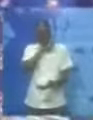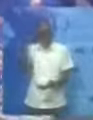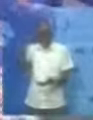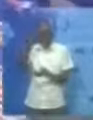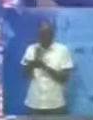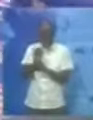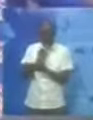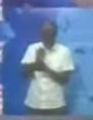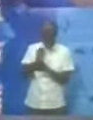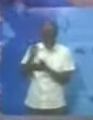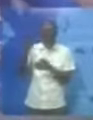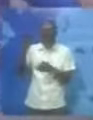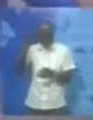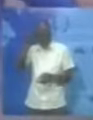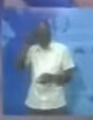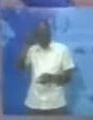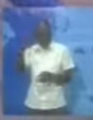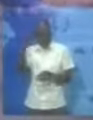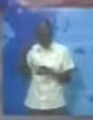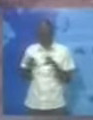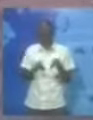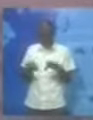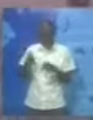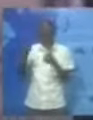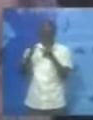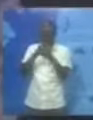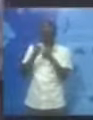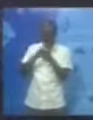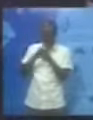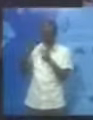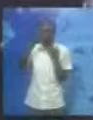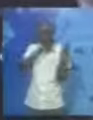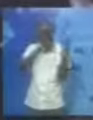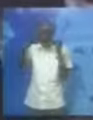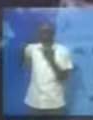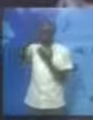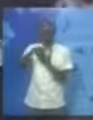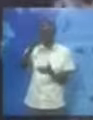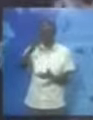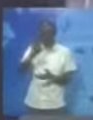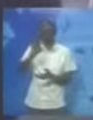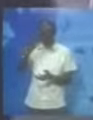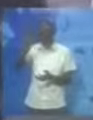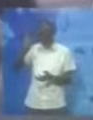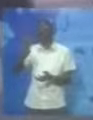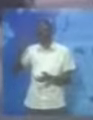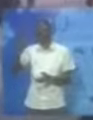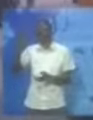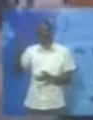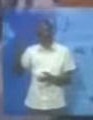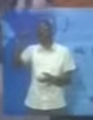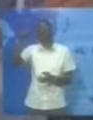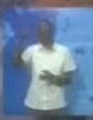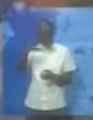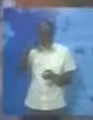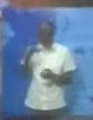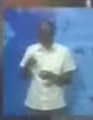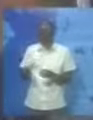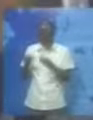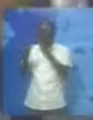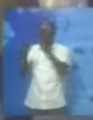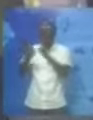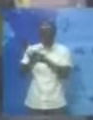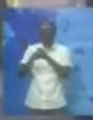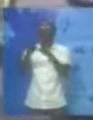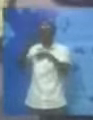cinéaste nigérien, qui a participé à la première édition du FESPACO en 1969 avec son film La Bague du Roi Koda, lance